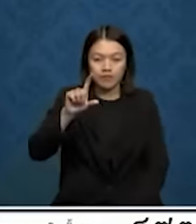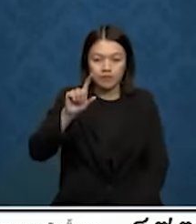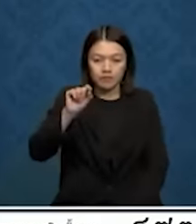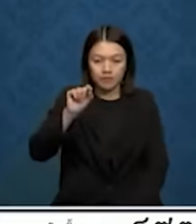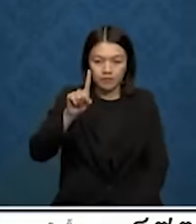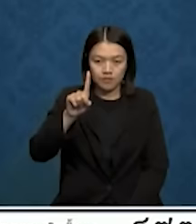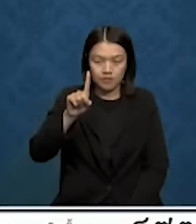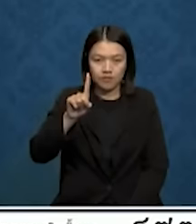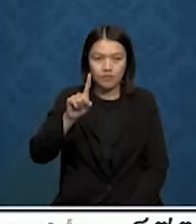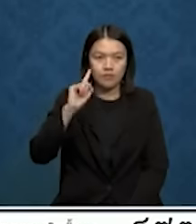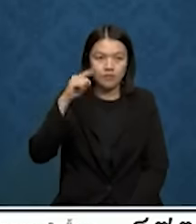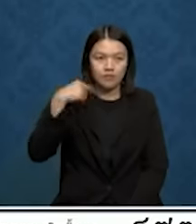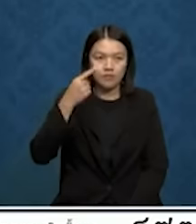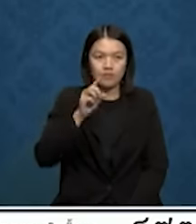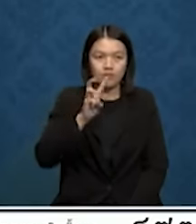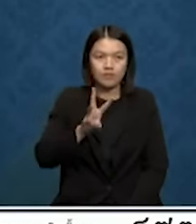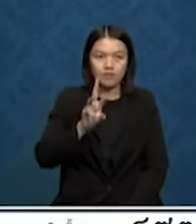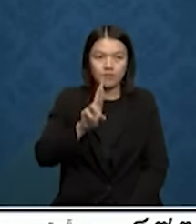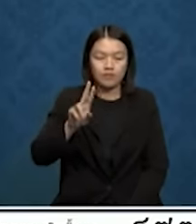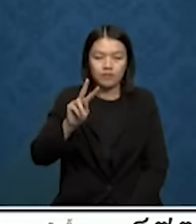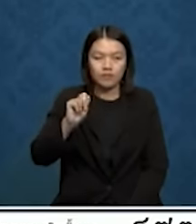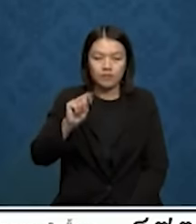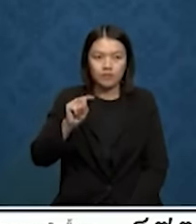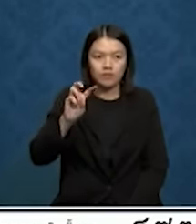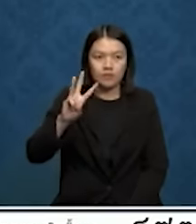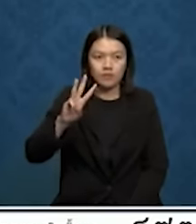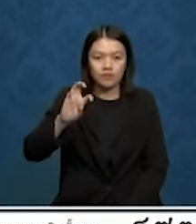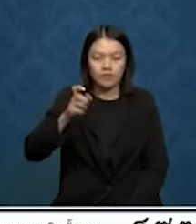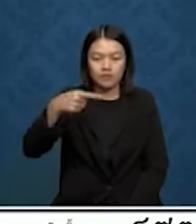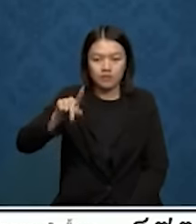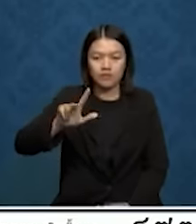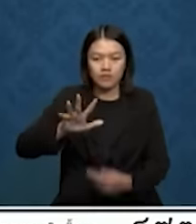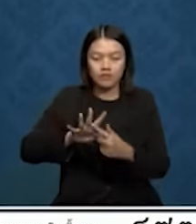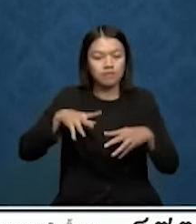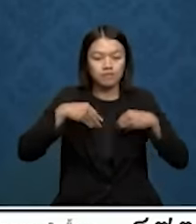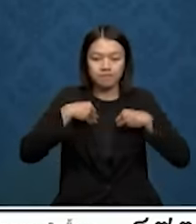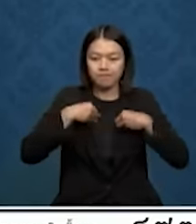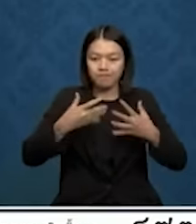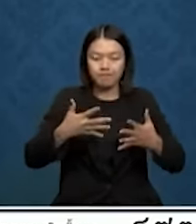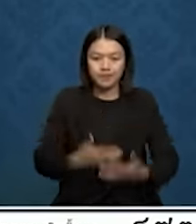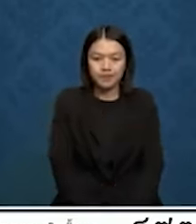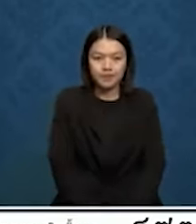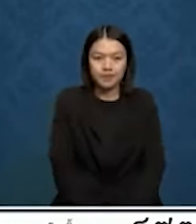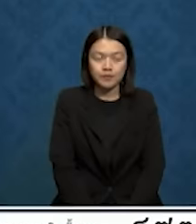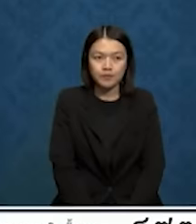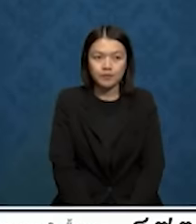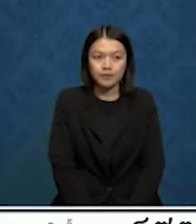321นางสาววันวิภาไม้สน ไม่เห็นชอบค่ะ